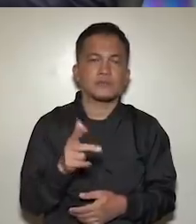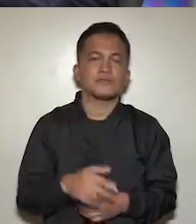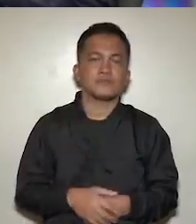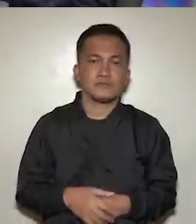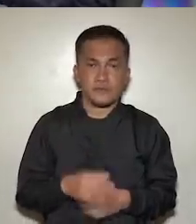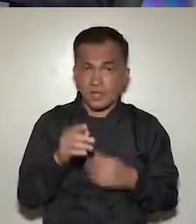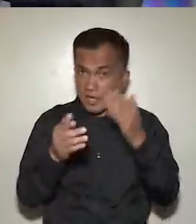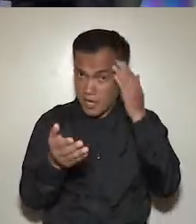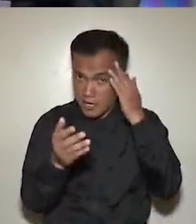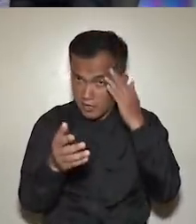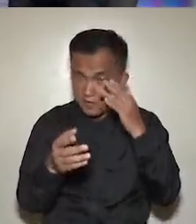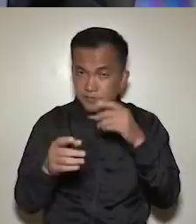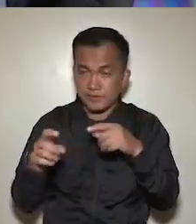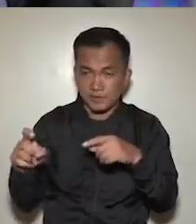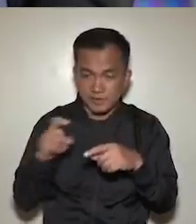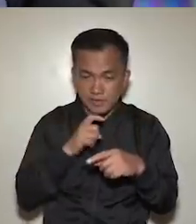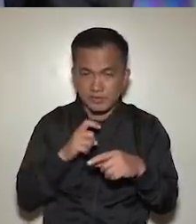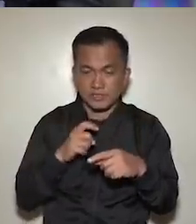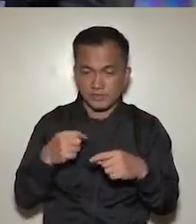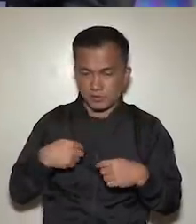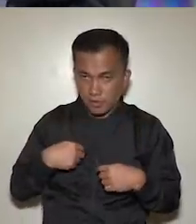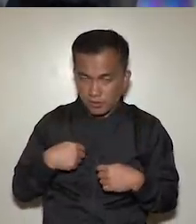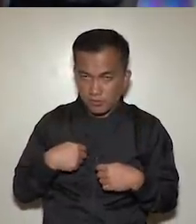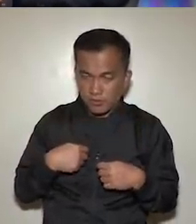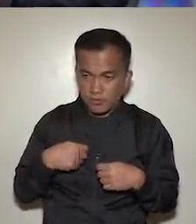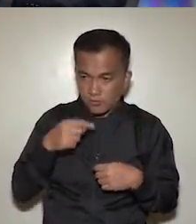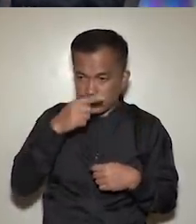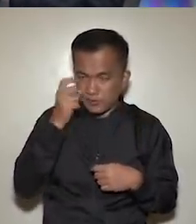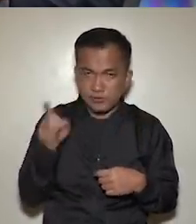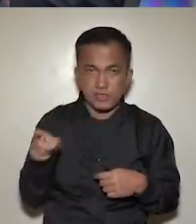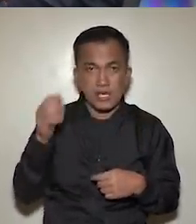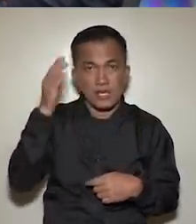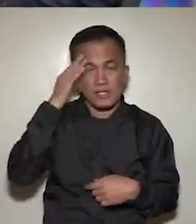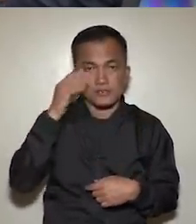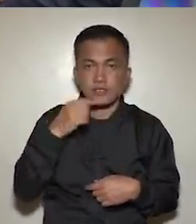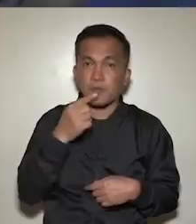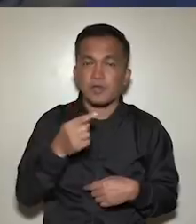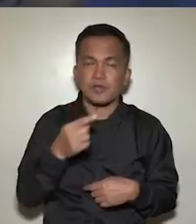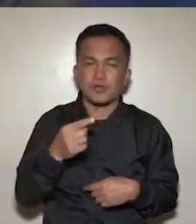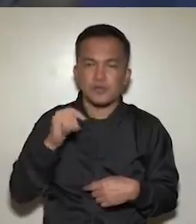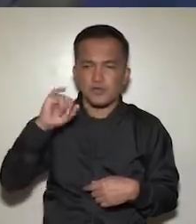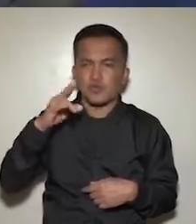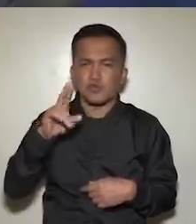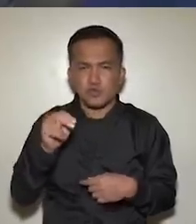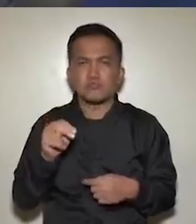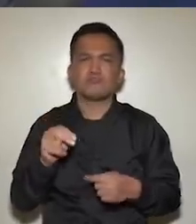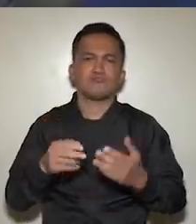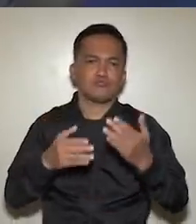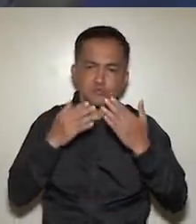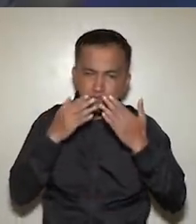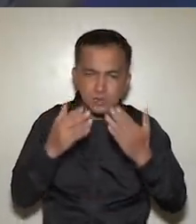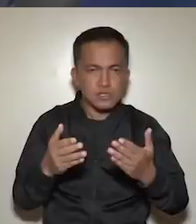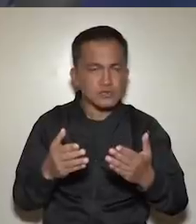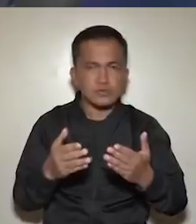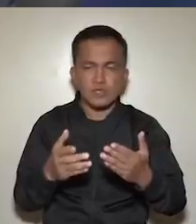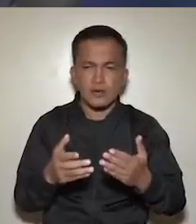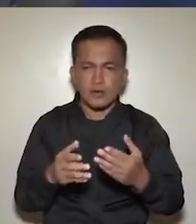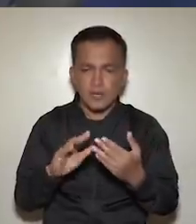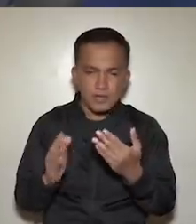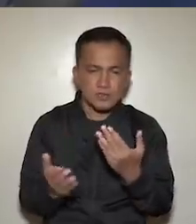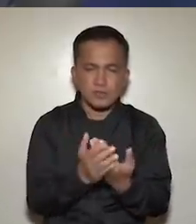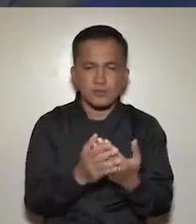$21,723 ang... Alam mo yung text nga niya rito sa akin kasi yung nalaman niya. Sabi niya, "June, thank you very much. I